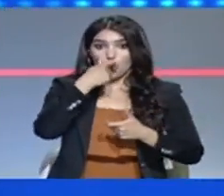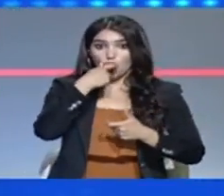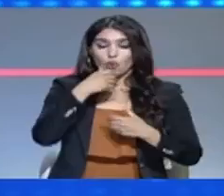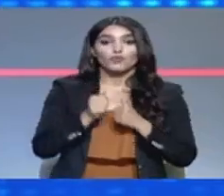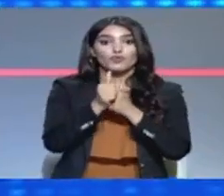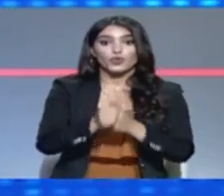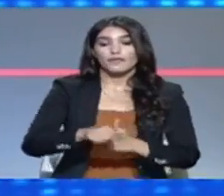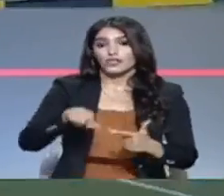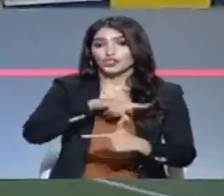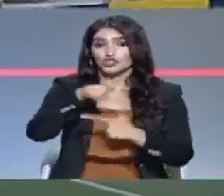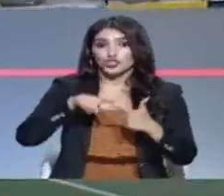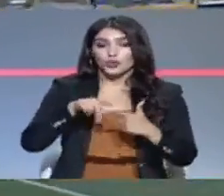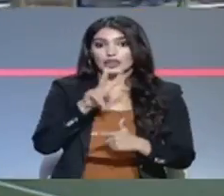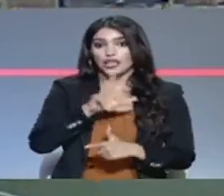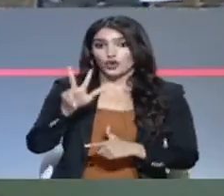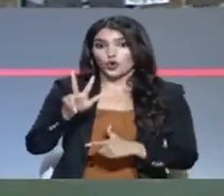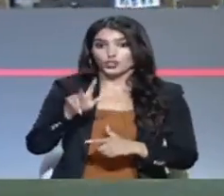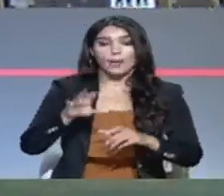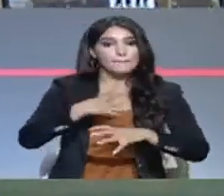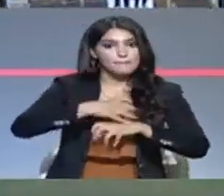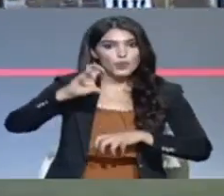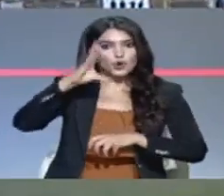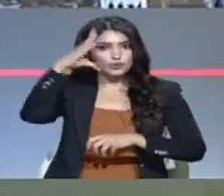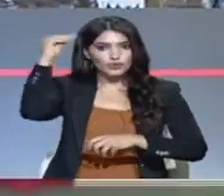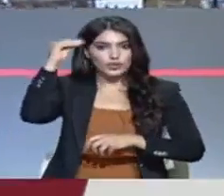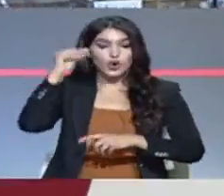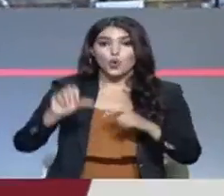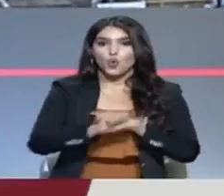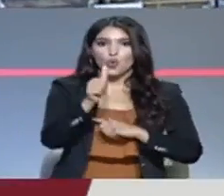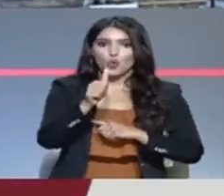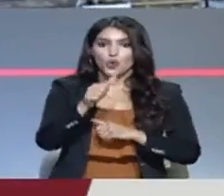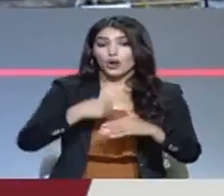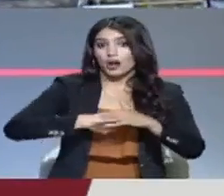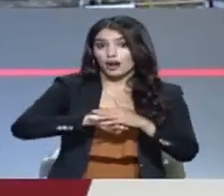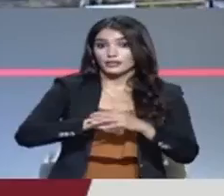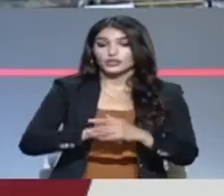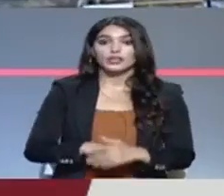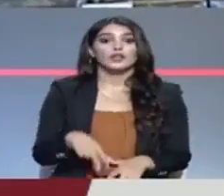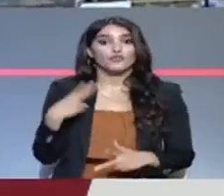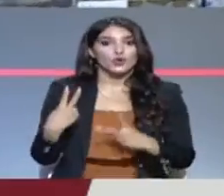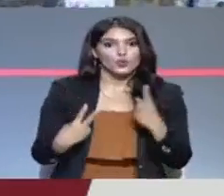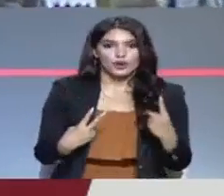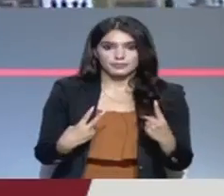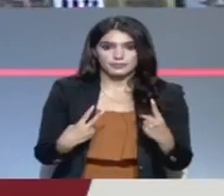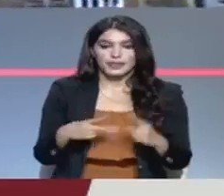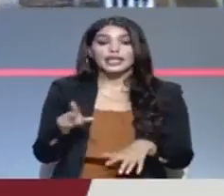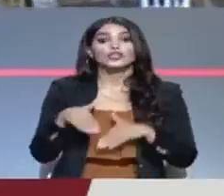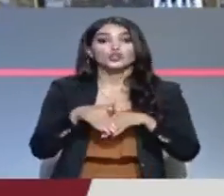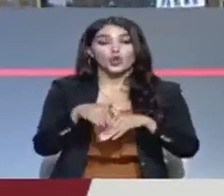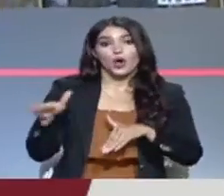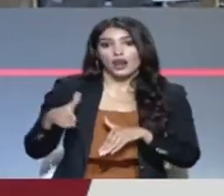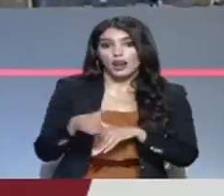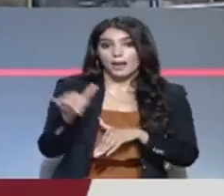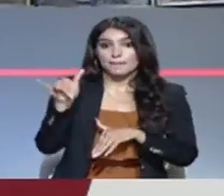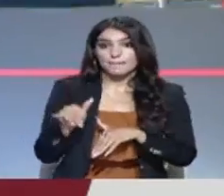مستهل الجولة 23 من بطولة الرابطة المحترفة الأولى، وذلك بهدفين لهدف. وكان ياسين كشوك